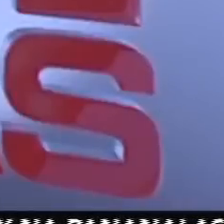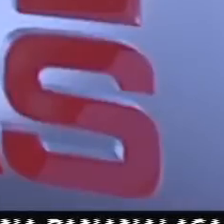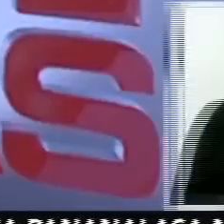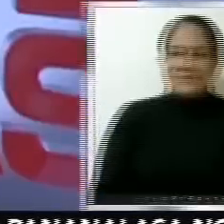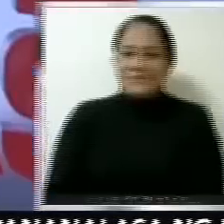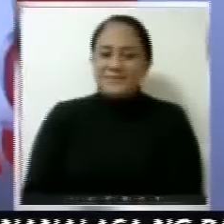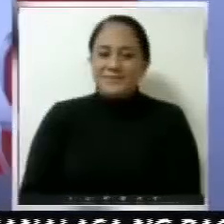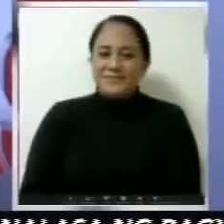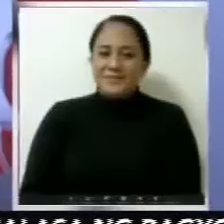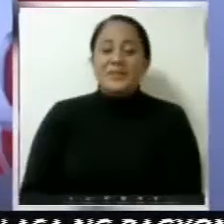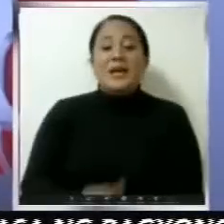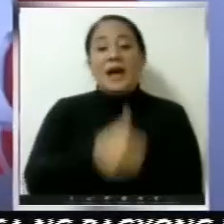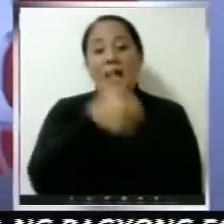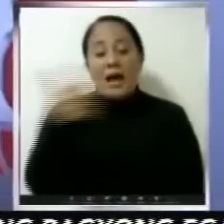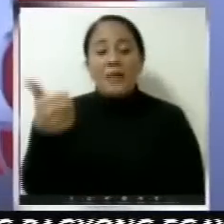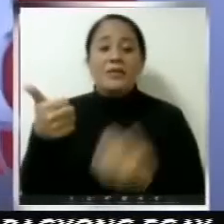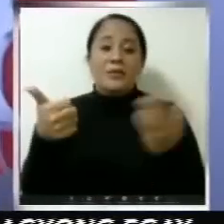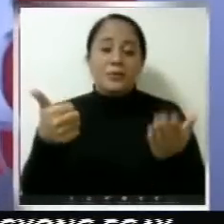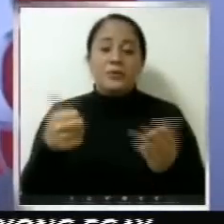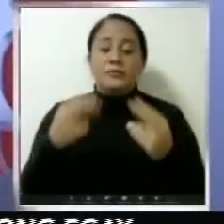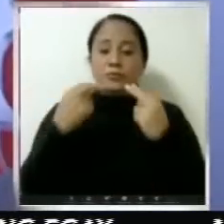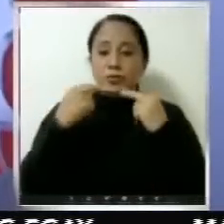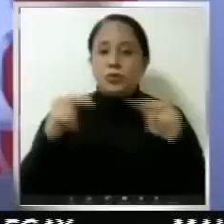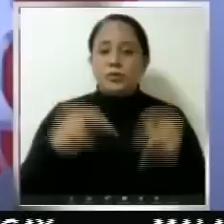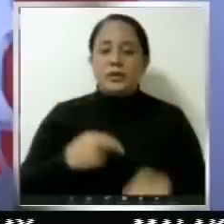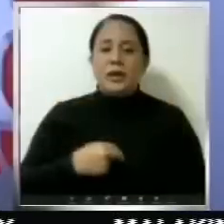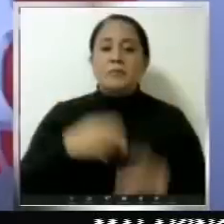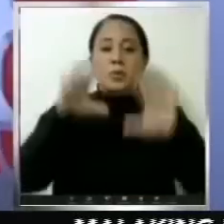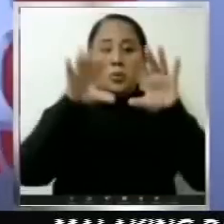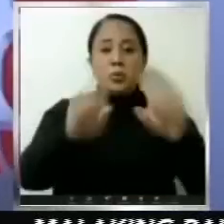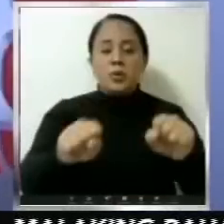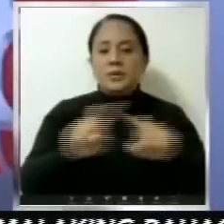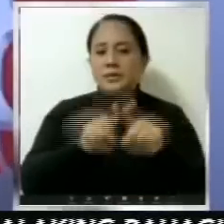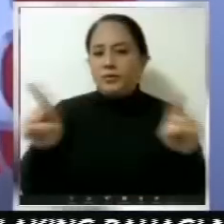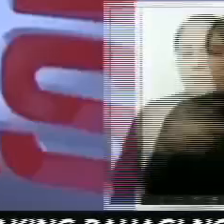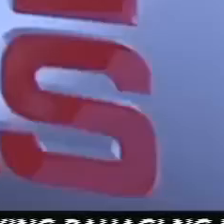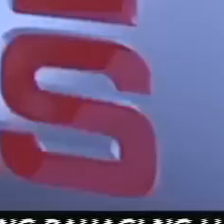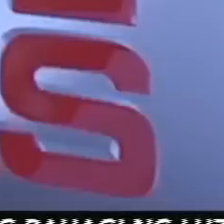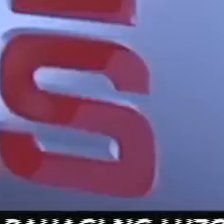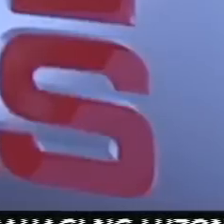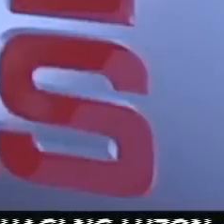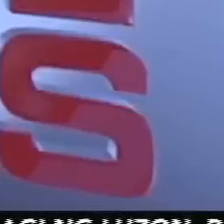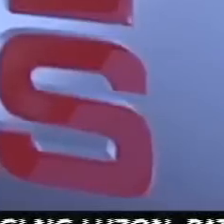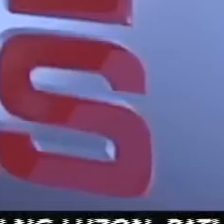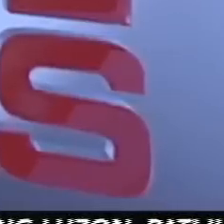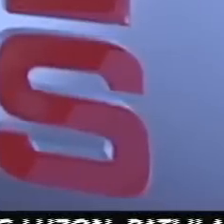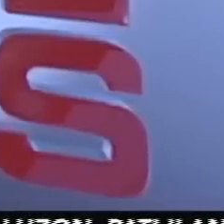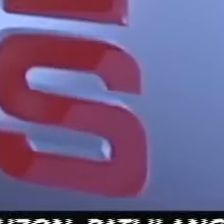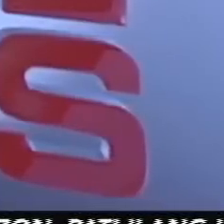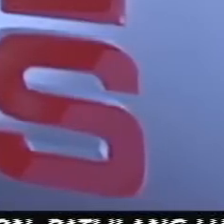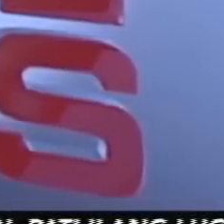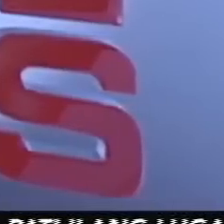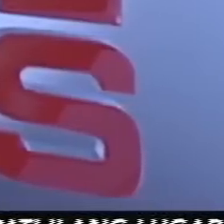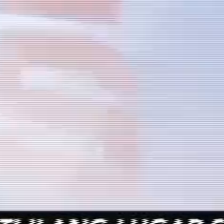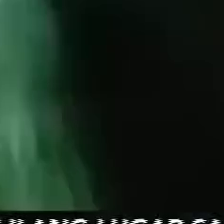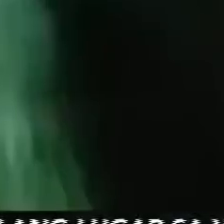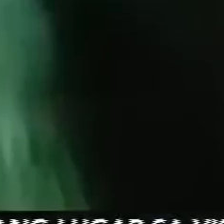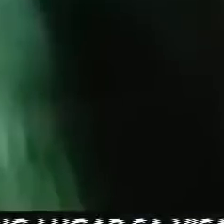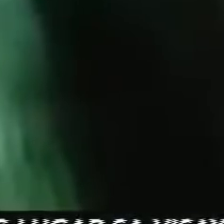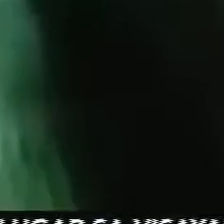Sa ibang balita, dalawang arestado sa magkahiwalay na operasyon matapos umano silang mahulihan ng ilegal na baril. Narito ang aking